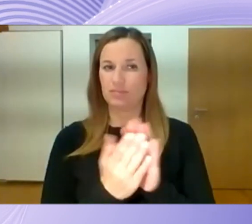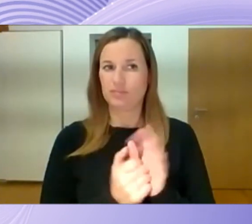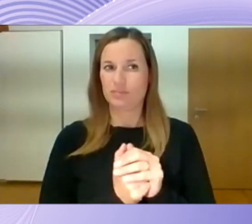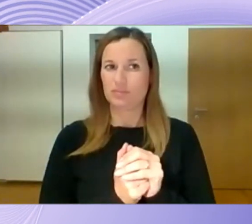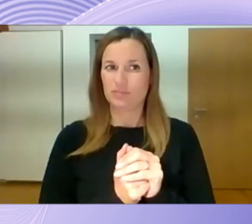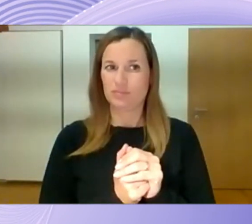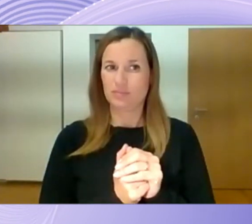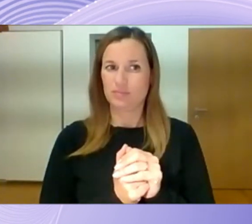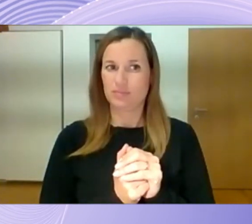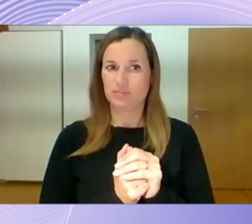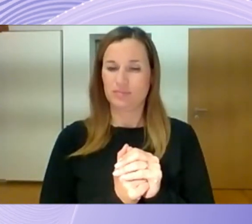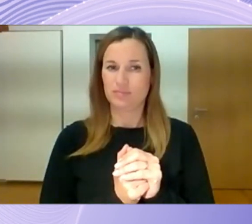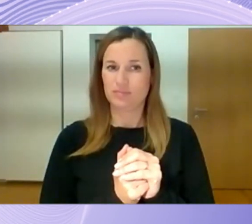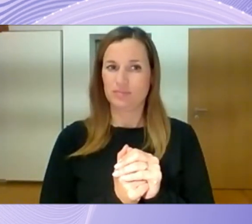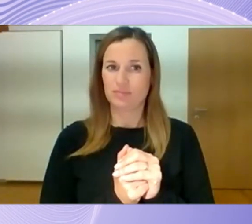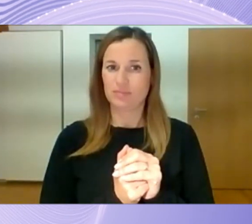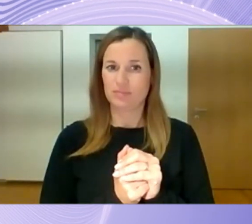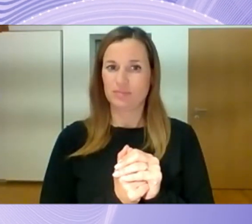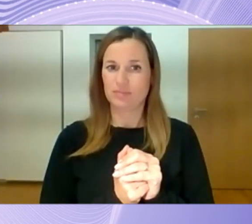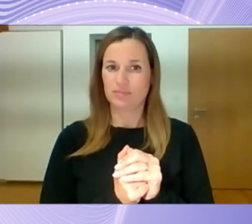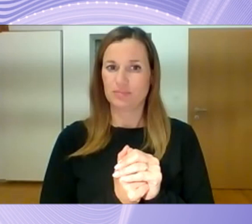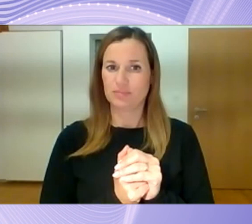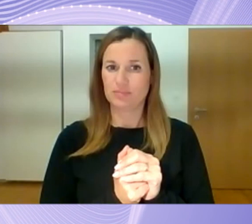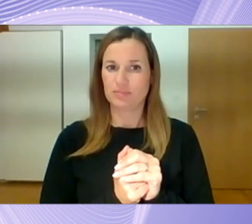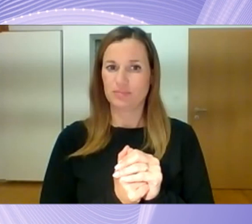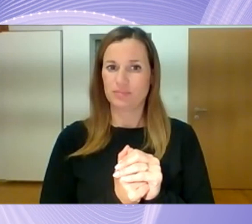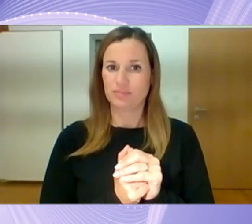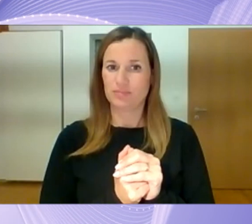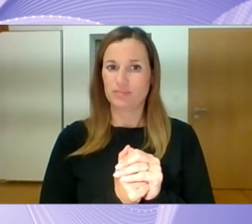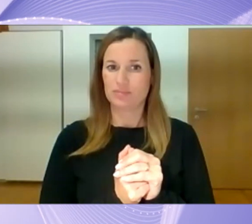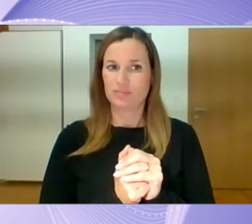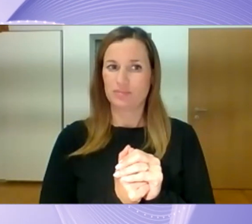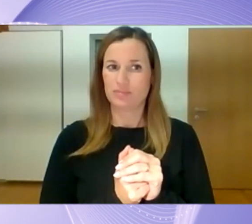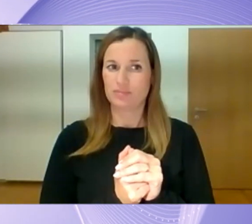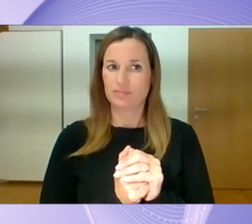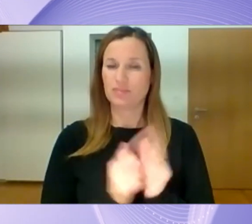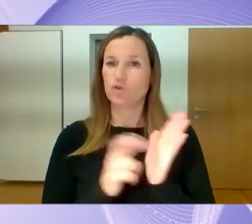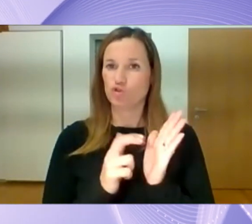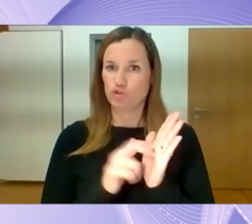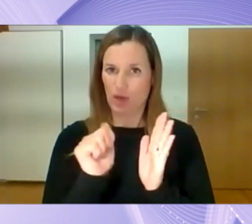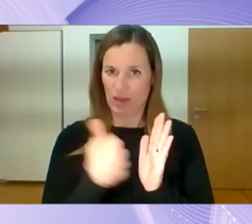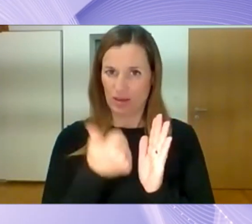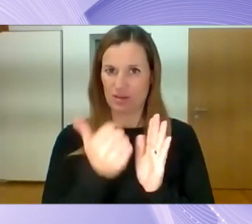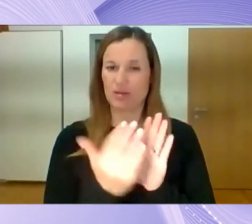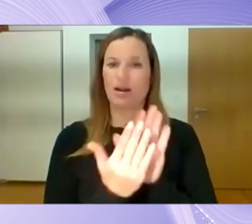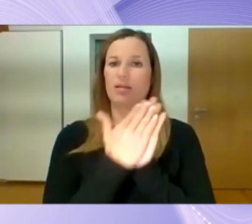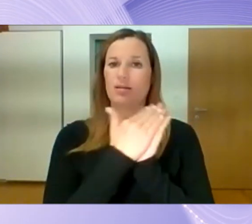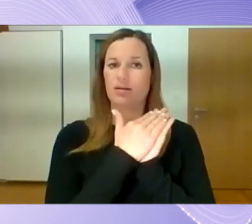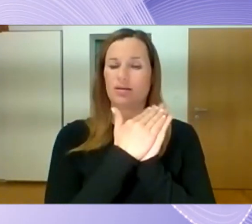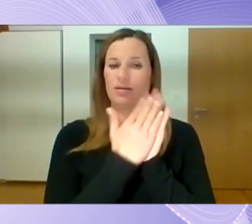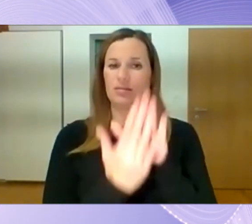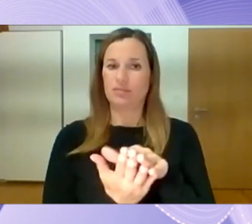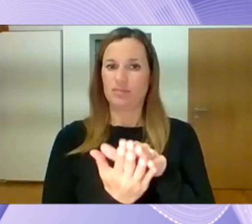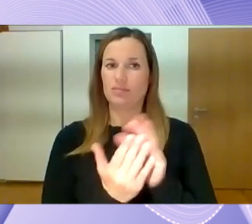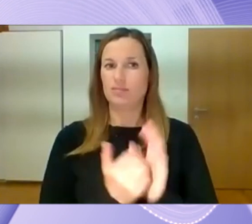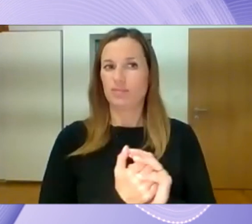Potegnete proti bradi in potiskate navzdol. Še enkrat potegnete proti bradi